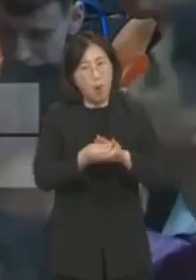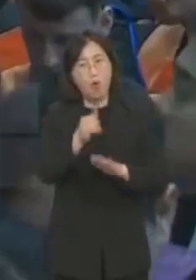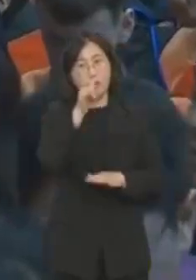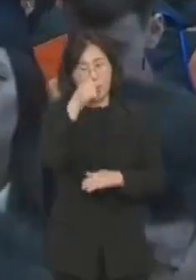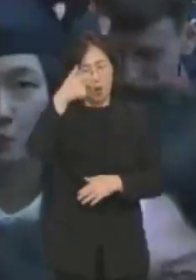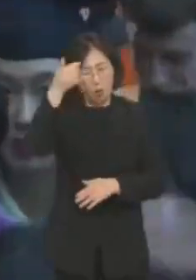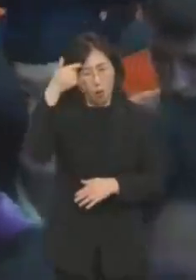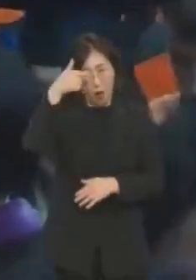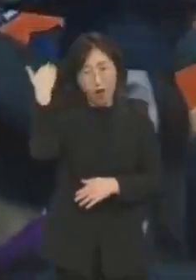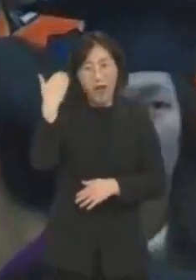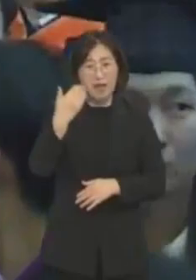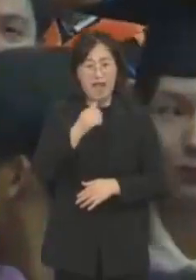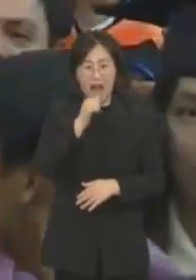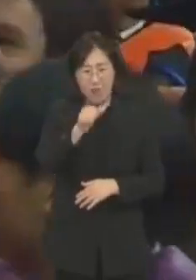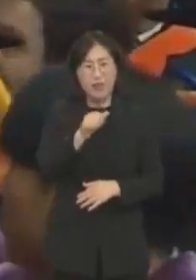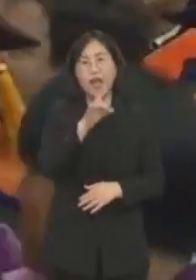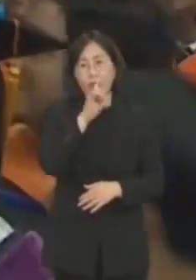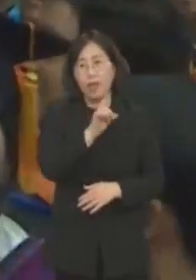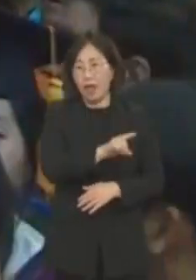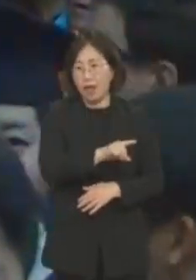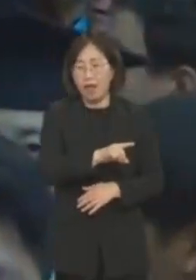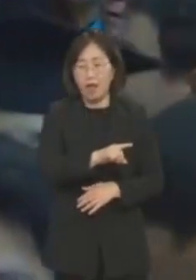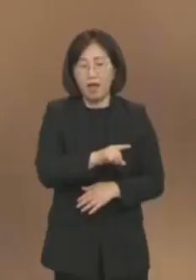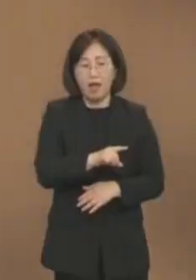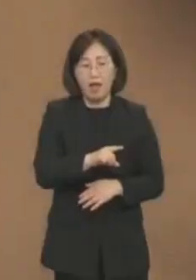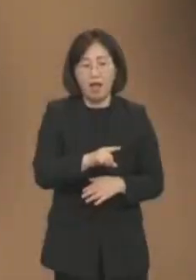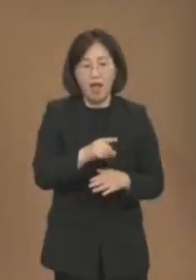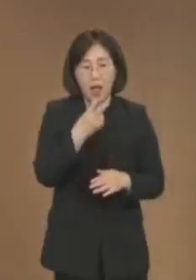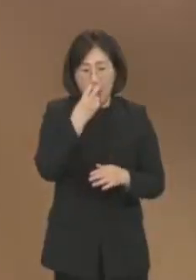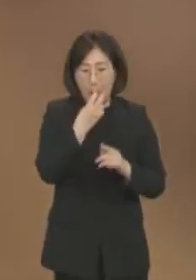없는 소란 행위를 벌여 경호처의 대응으로